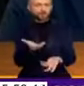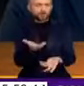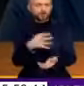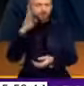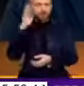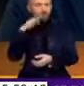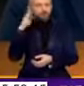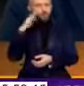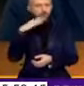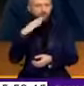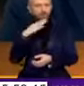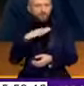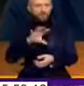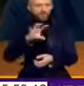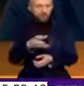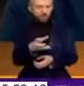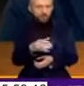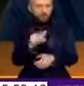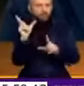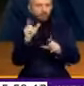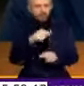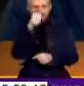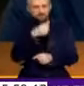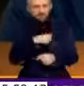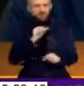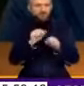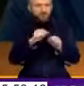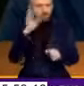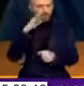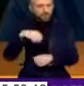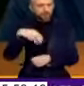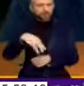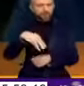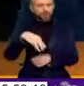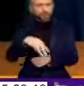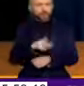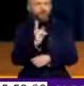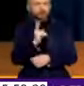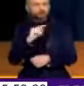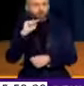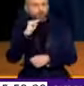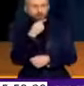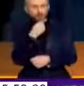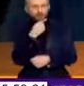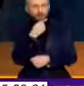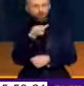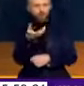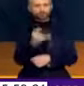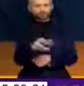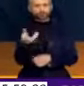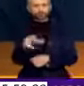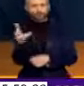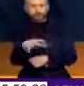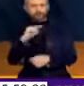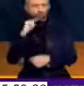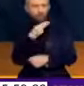воду відкрив кран і поїхав на місяць у відрядження, і вода та тече, а хтось ощадливо закриває, економить, а